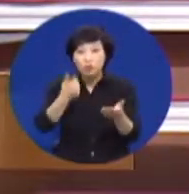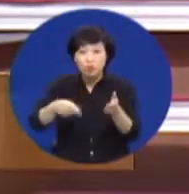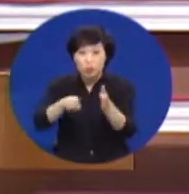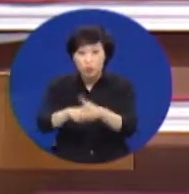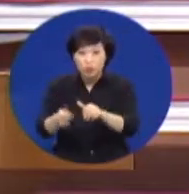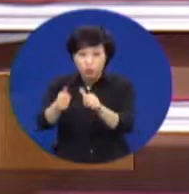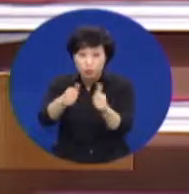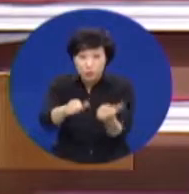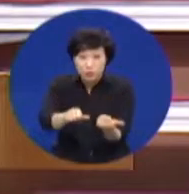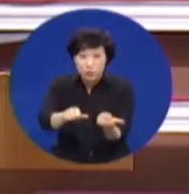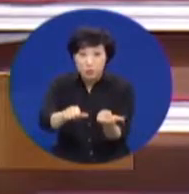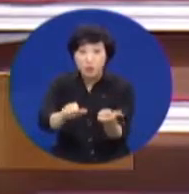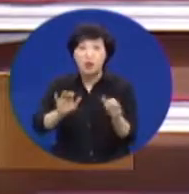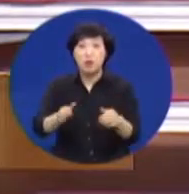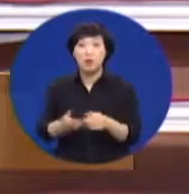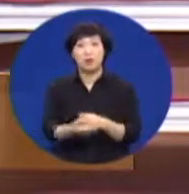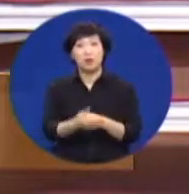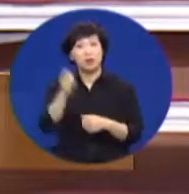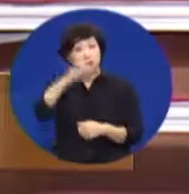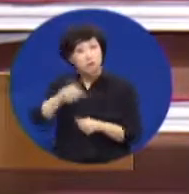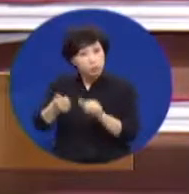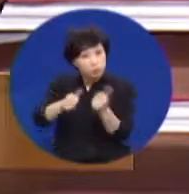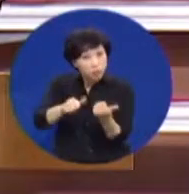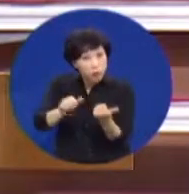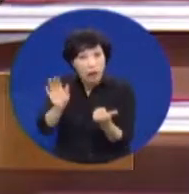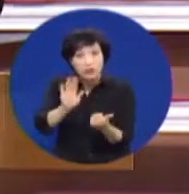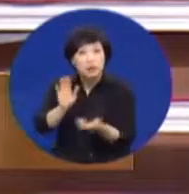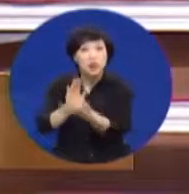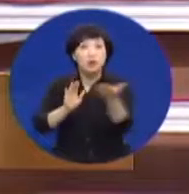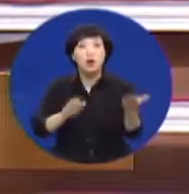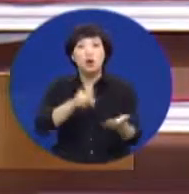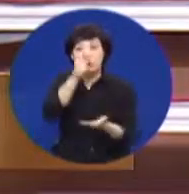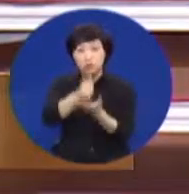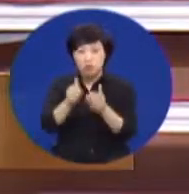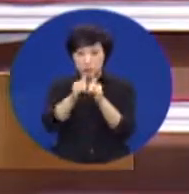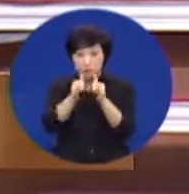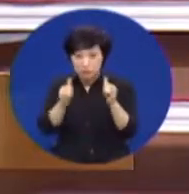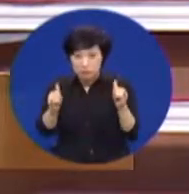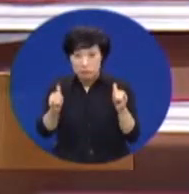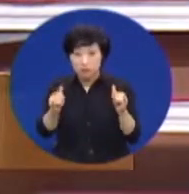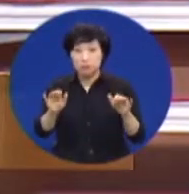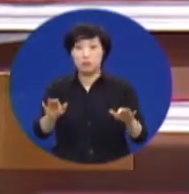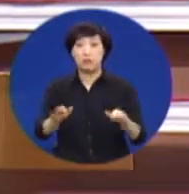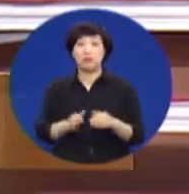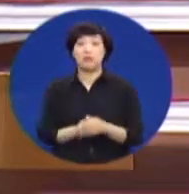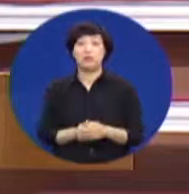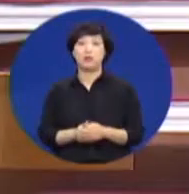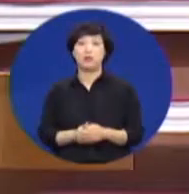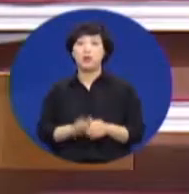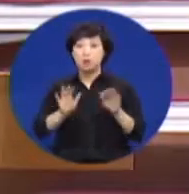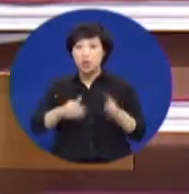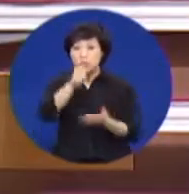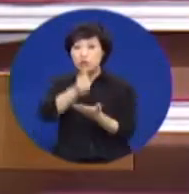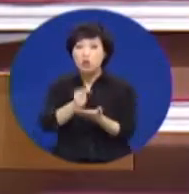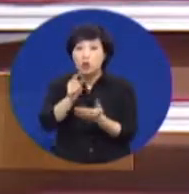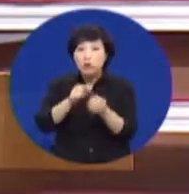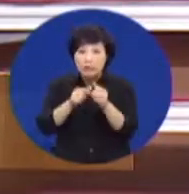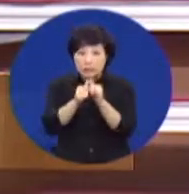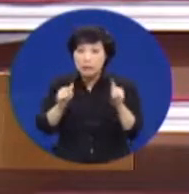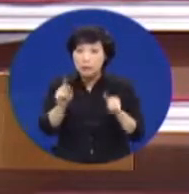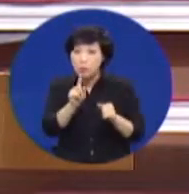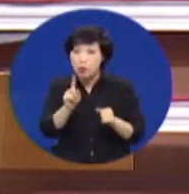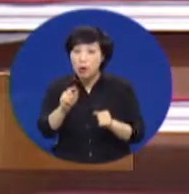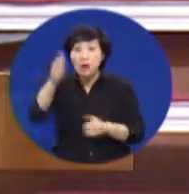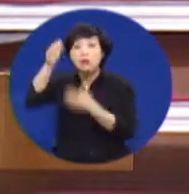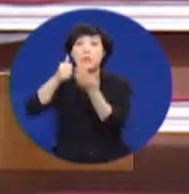죽었으니 괜히 죽었냐? 너는 죄인이기 때문에. 무슨 죄인이냐?